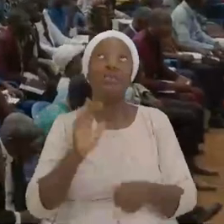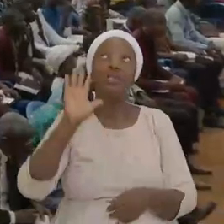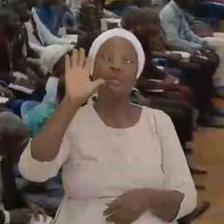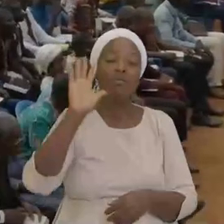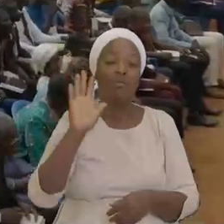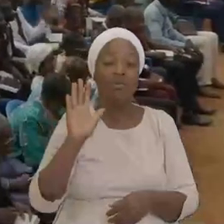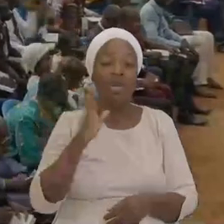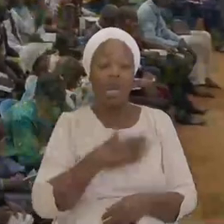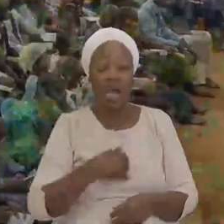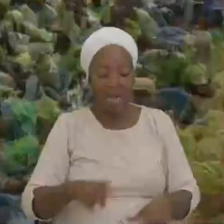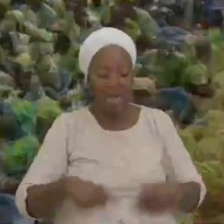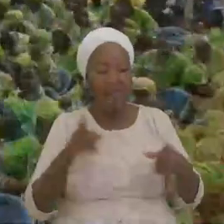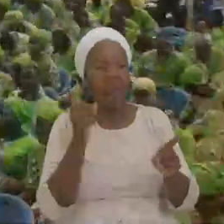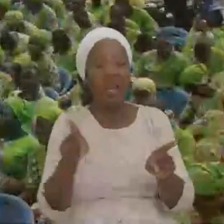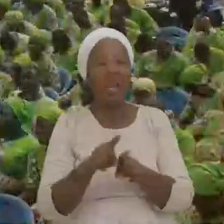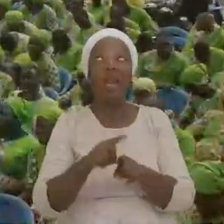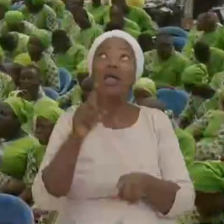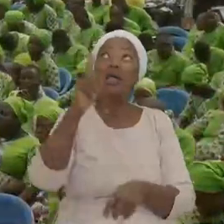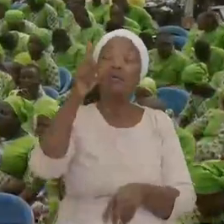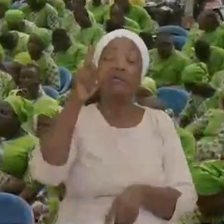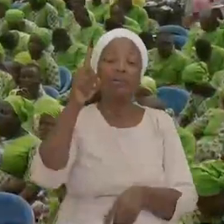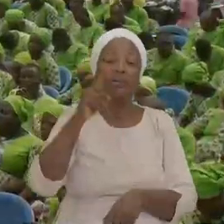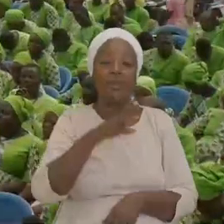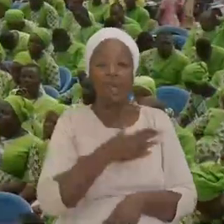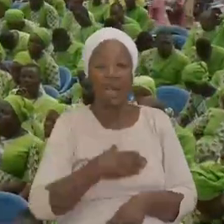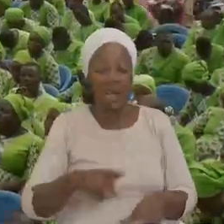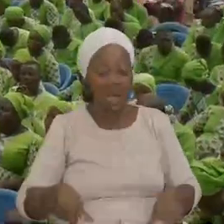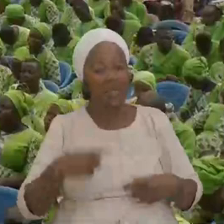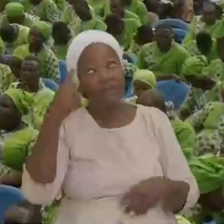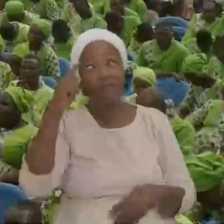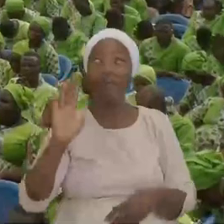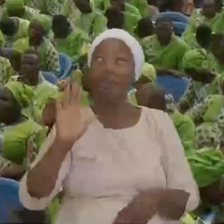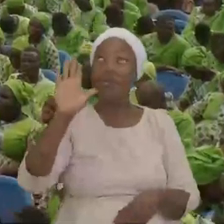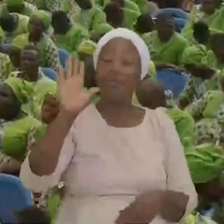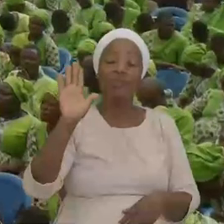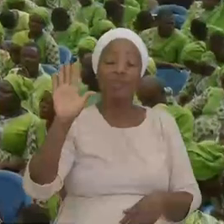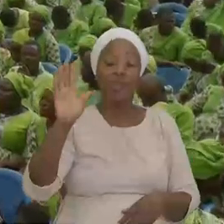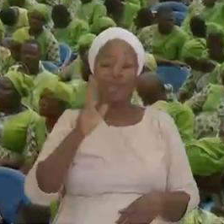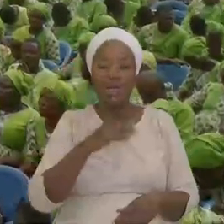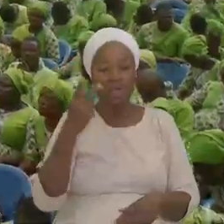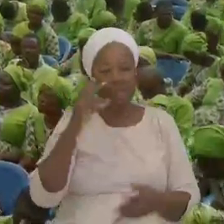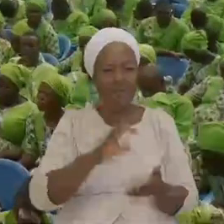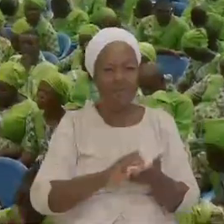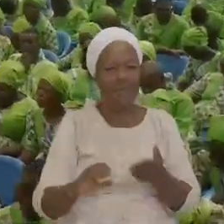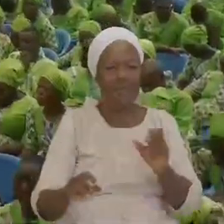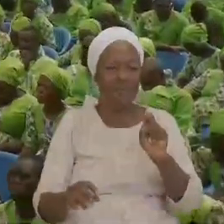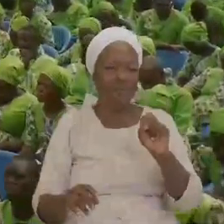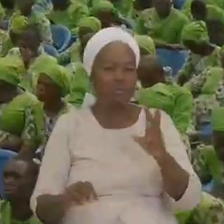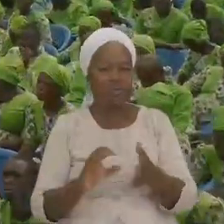Et c'est en ce moment seulement que nous pourrons vivre avec lui, vivre comme lui. Vivre pour